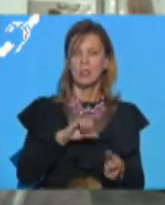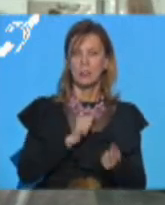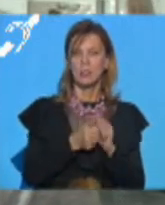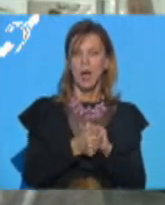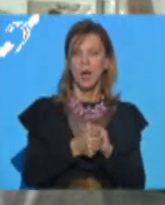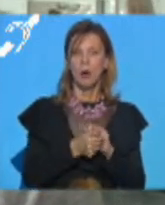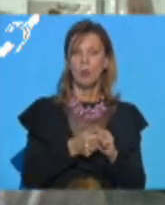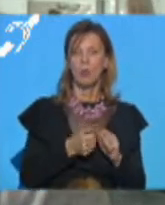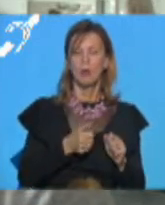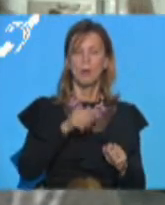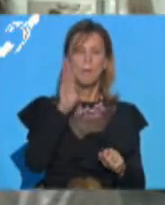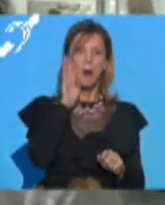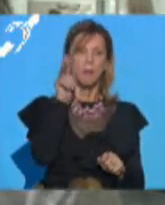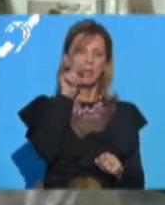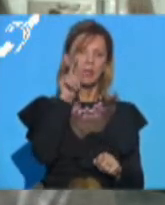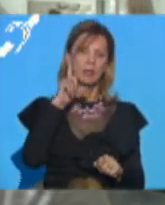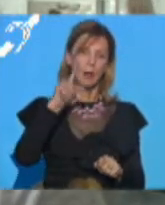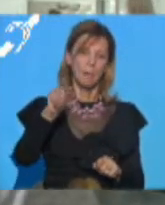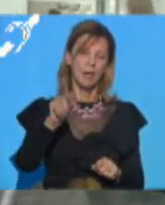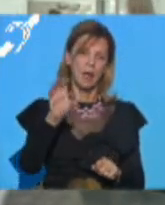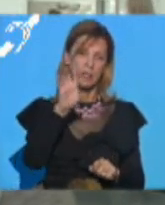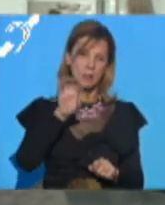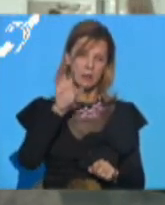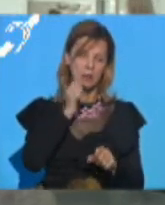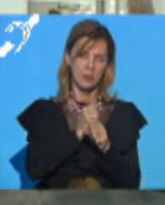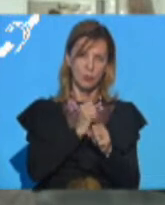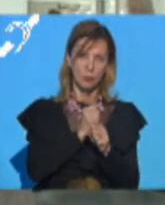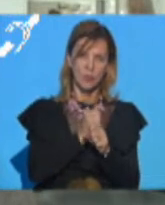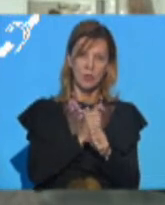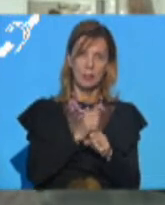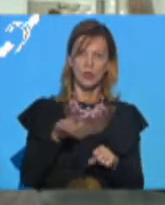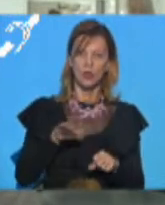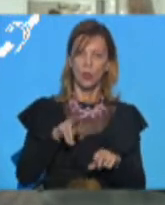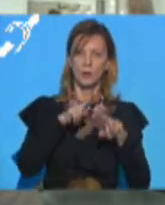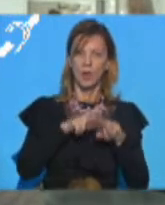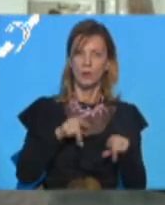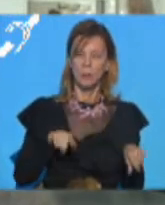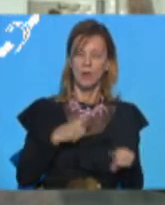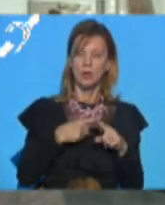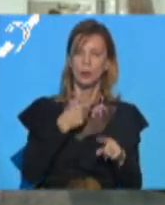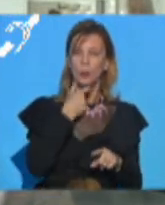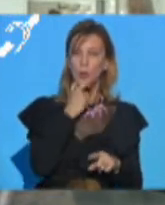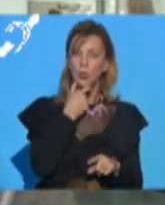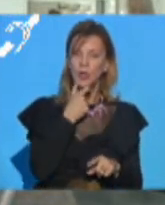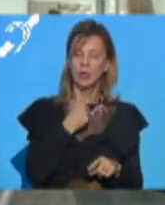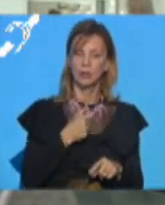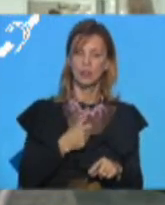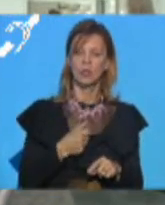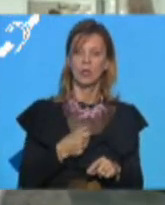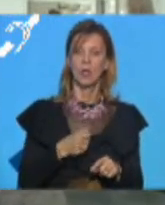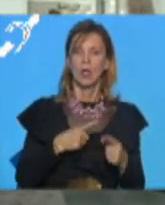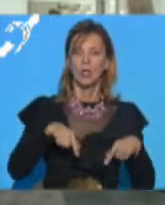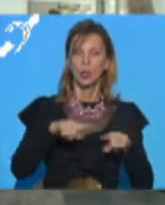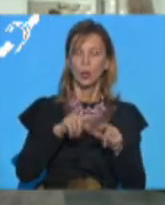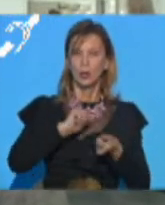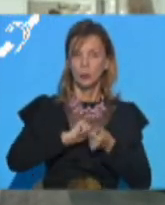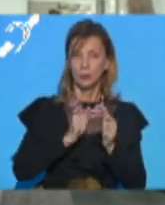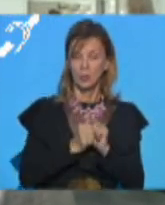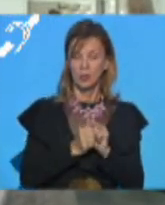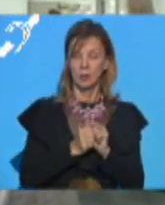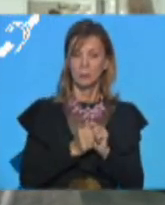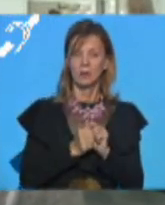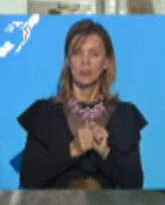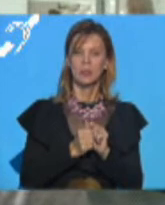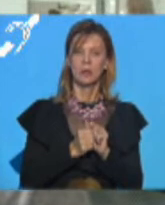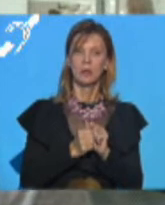grija bunicilor sau poate a unor mătuși și unchi și care se află la risc. Noi încercăm